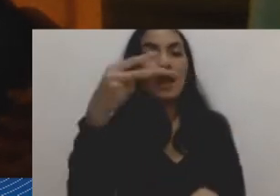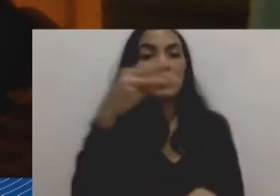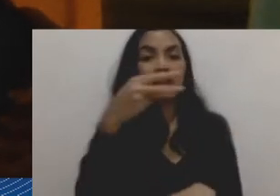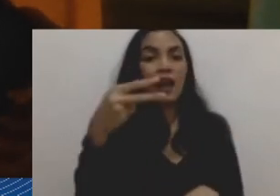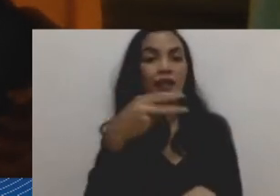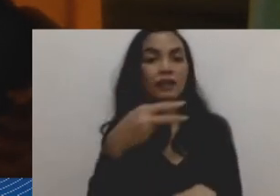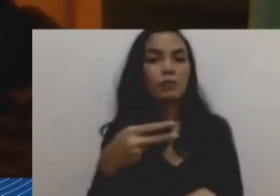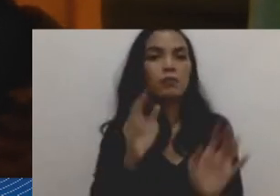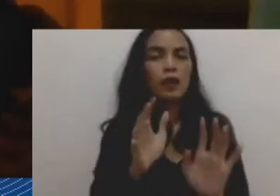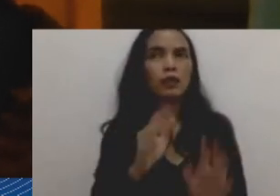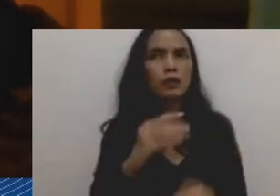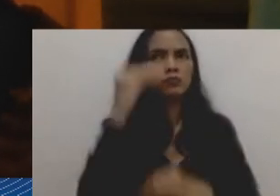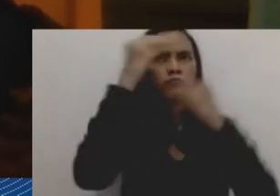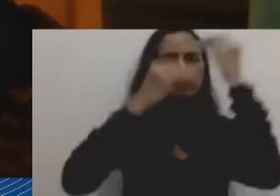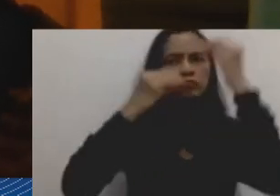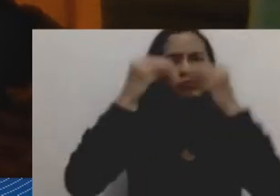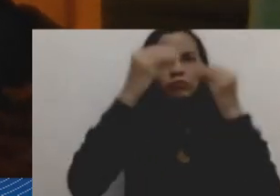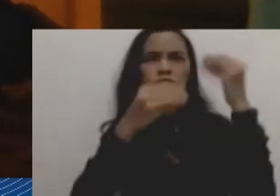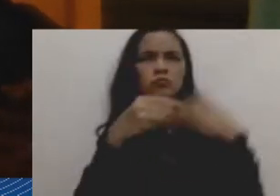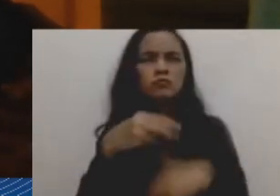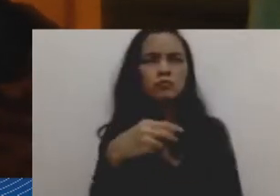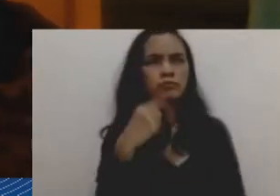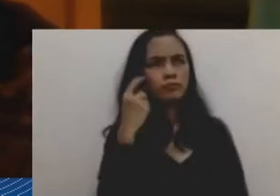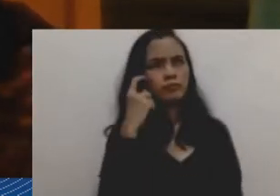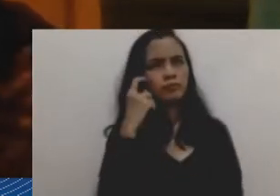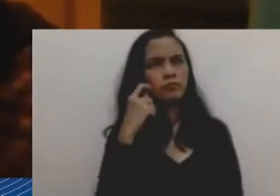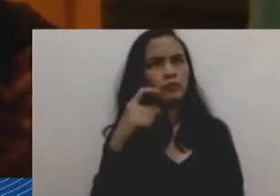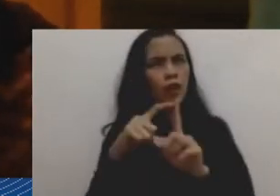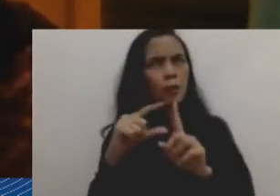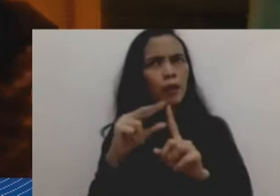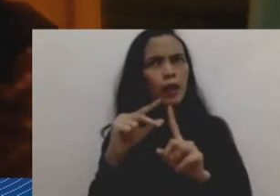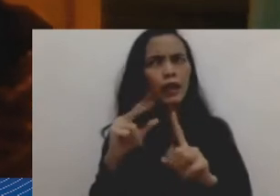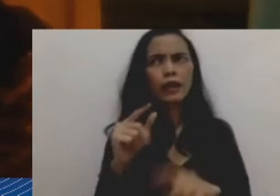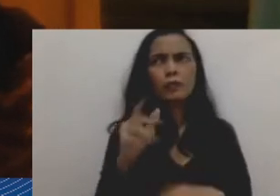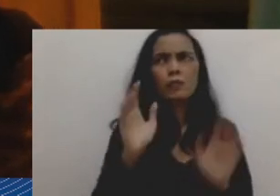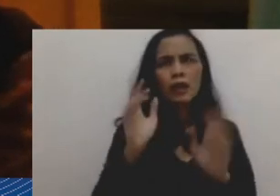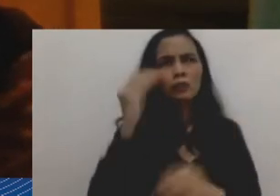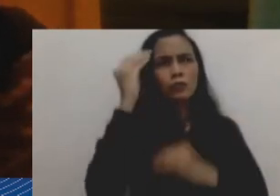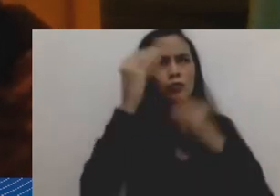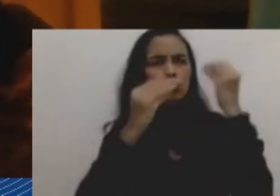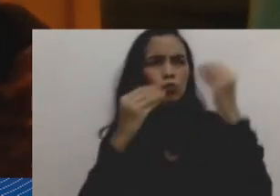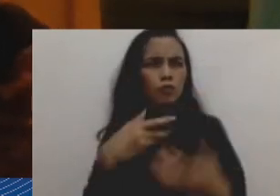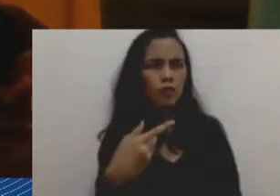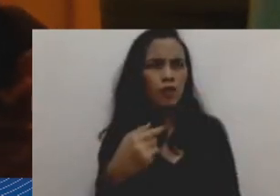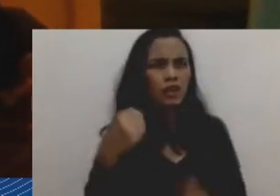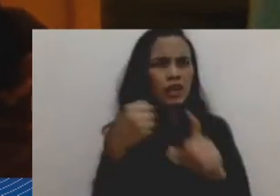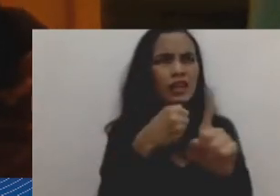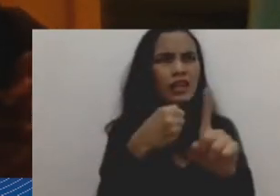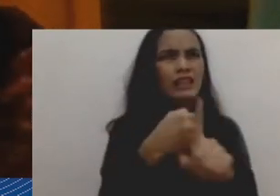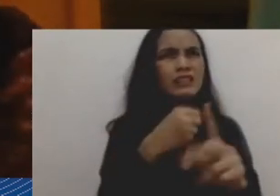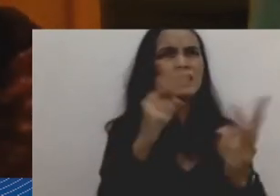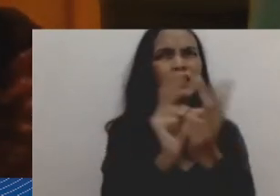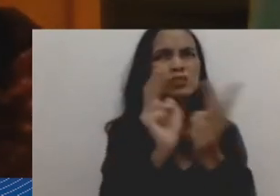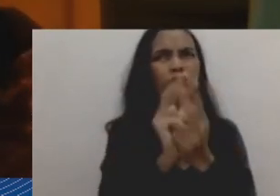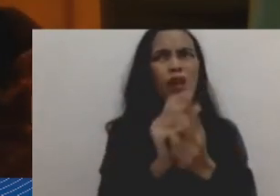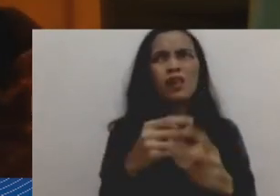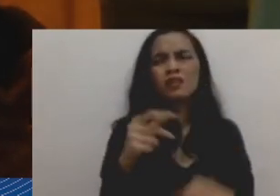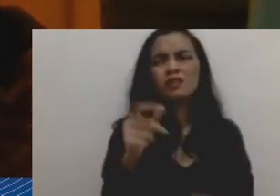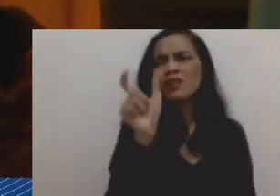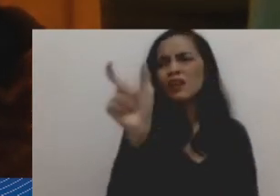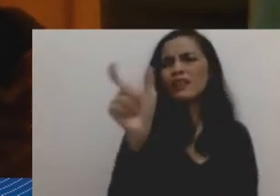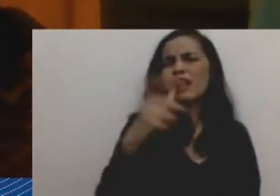menimbulkan pertanyaan di dalam pembahasan di DPR, misalnya bagaimana menerjemahkan kata hasrat